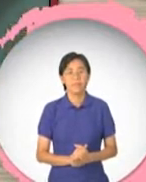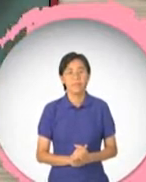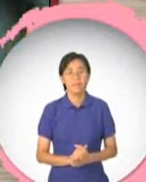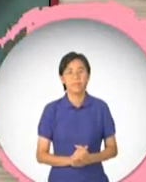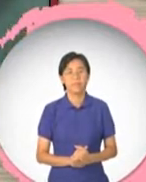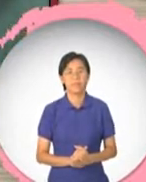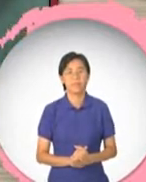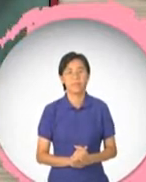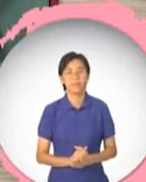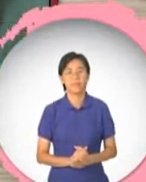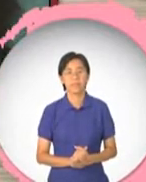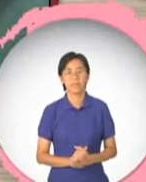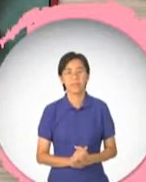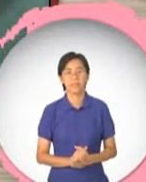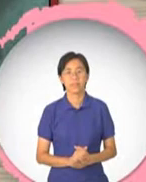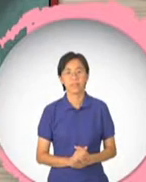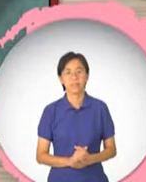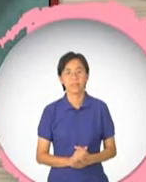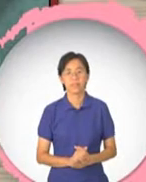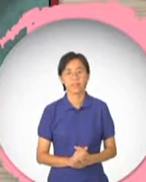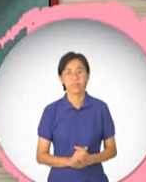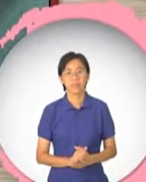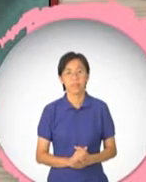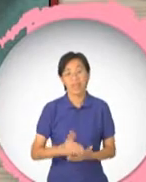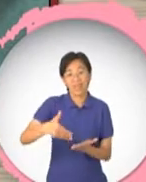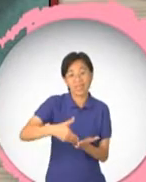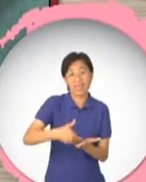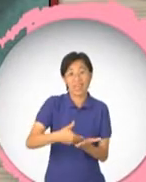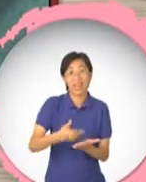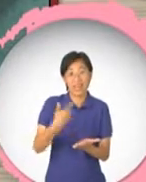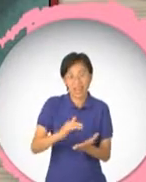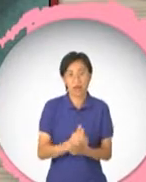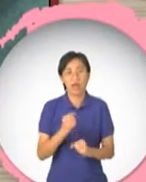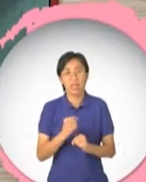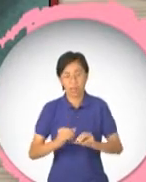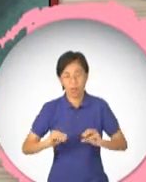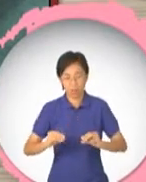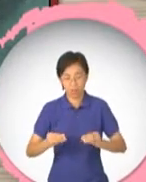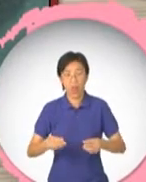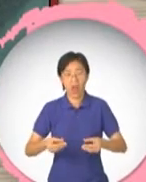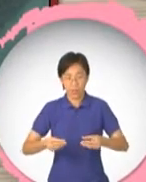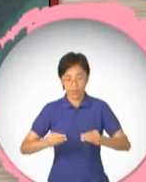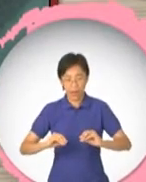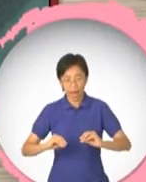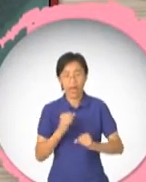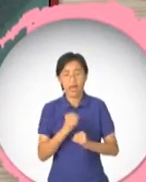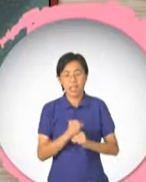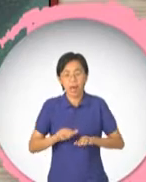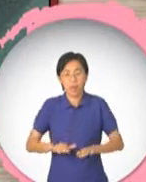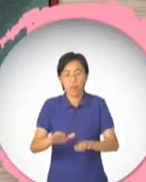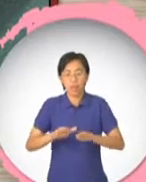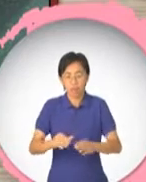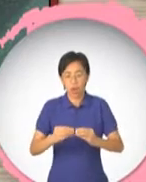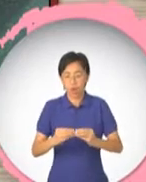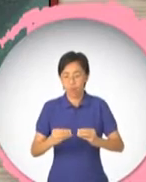นะคะเพราะว่าเดี๋ยวเราจะต้องมีการคลึงที่เราม้วนเอาไว้เนี่ยค่ะให้เป็นเส้นยาวนะคะความยาวเป็น2เท่าของไส้กรอก